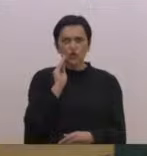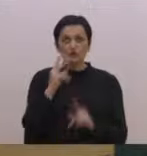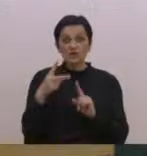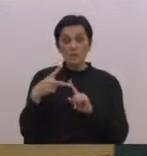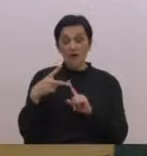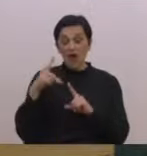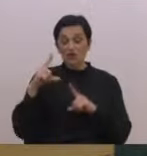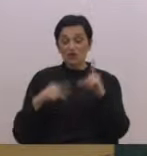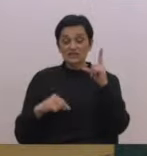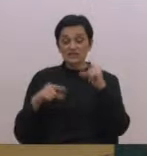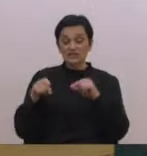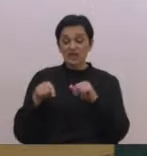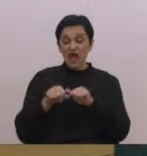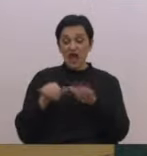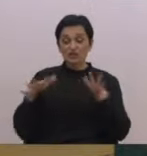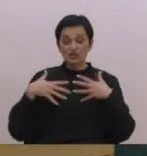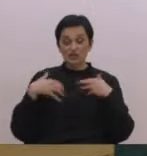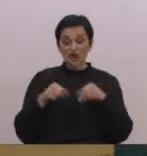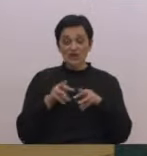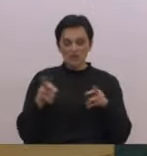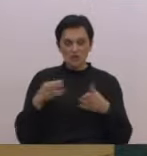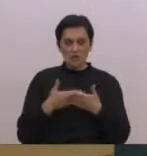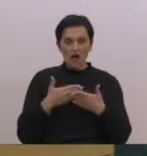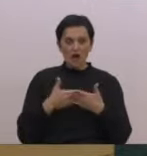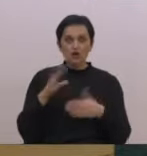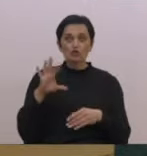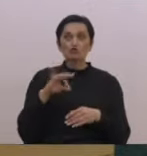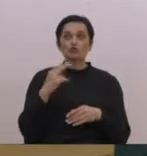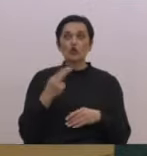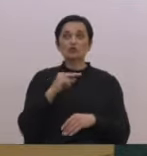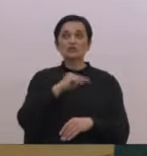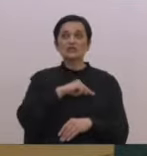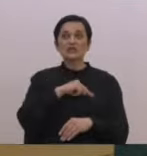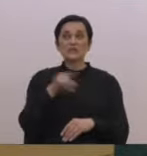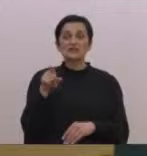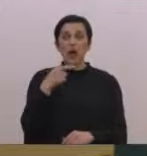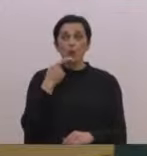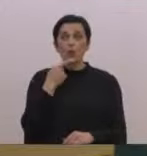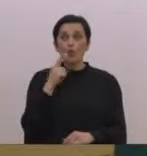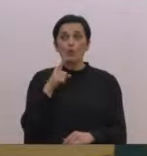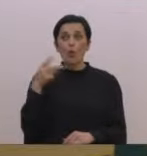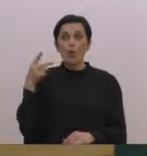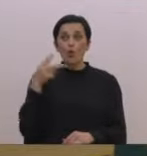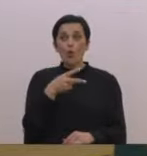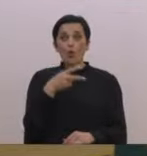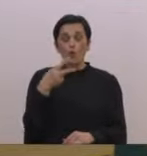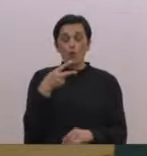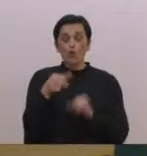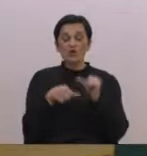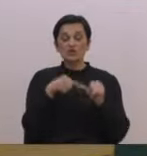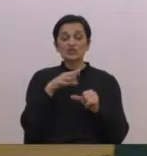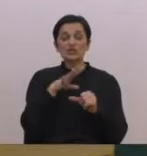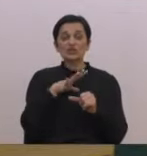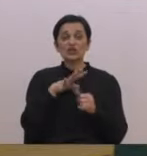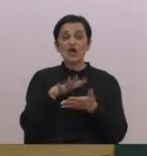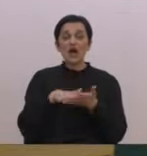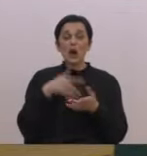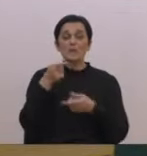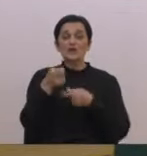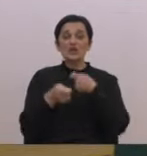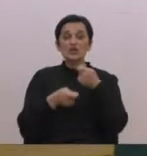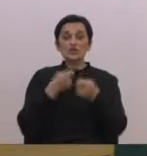სტატისტიკას აქვეყნებთ ისევე ჯანდაცვის სამინისტრო მაგალითად სოციალური სამსახური ამბობს რომ 2020 წელს რომ იყო